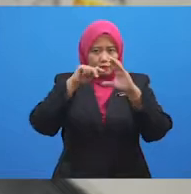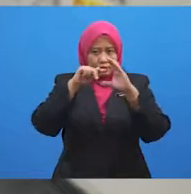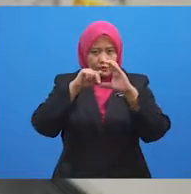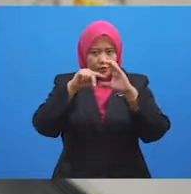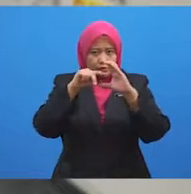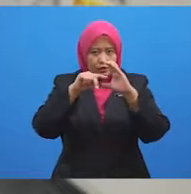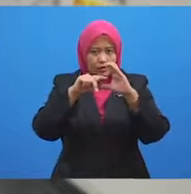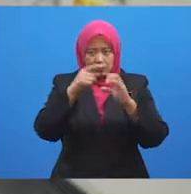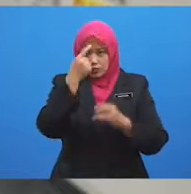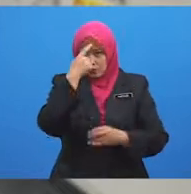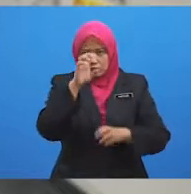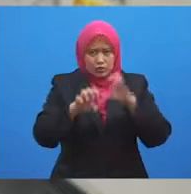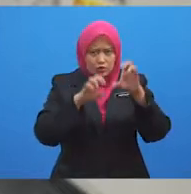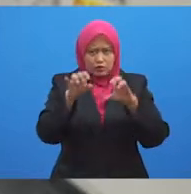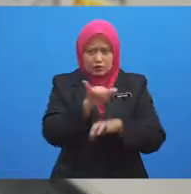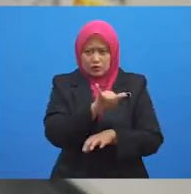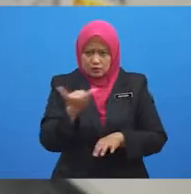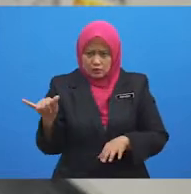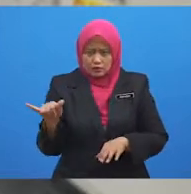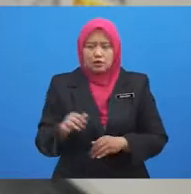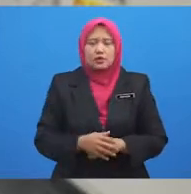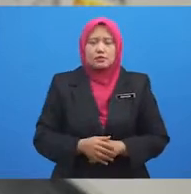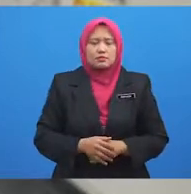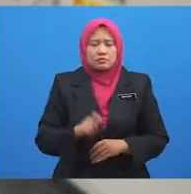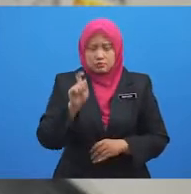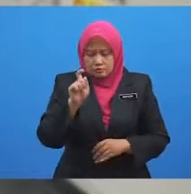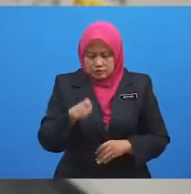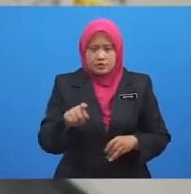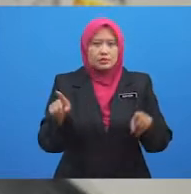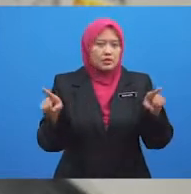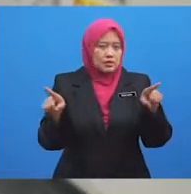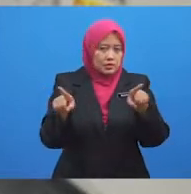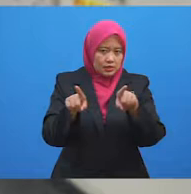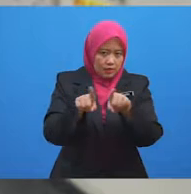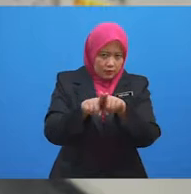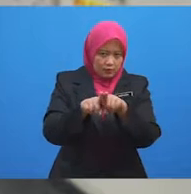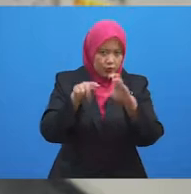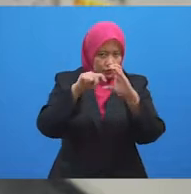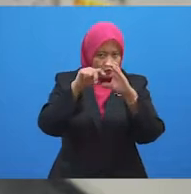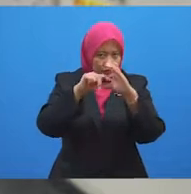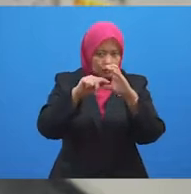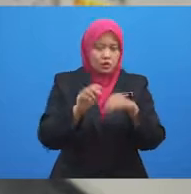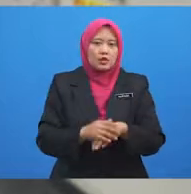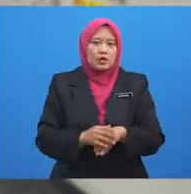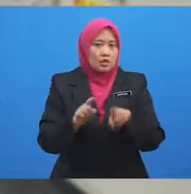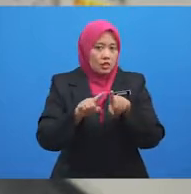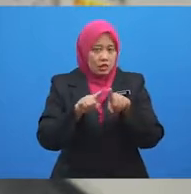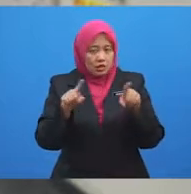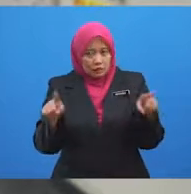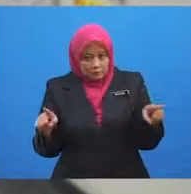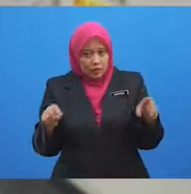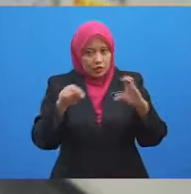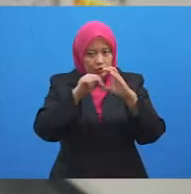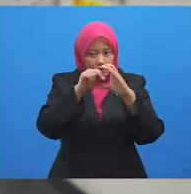suatu atom adalah sentiasa sama, manakala bilangan neutron